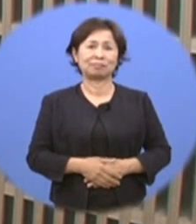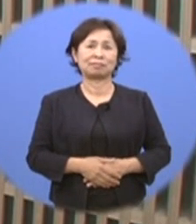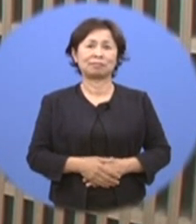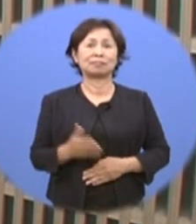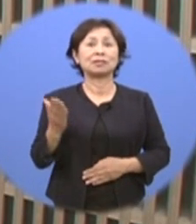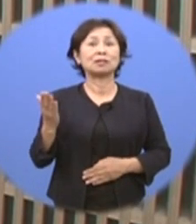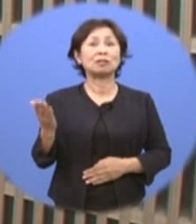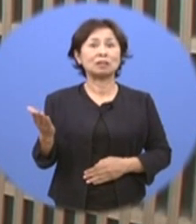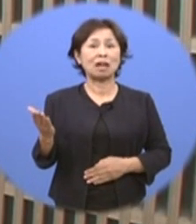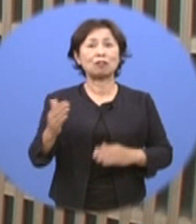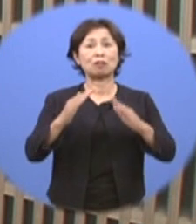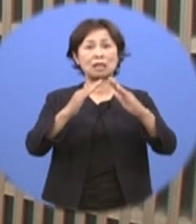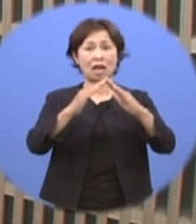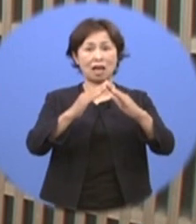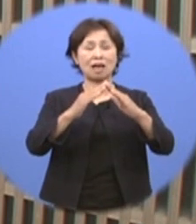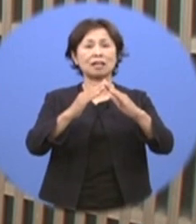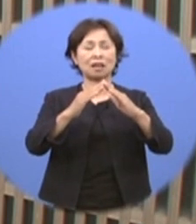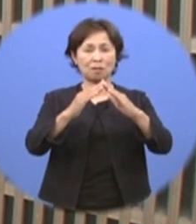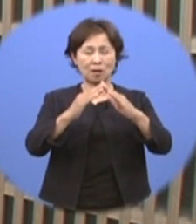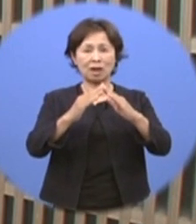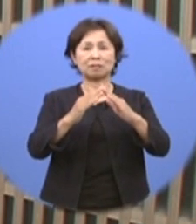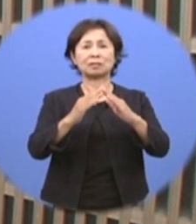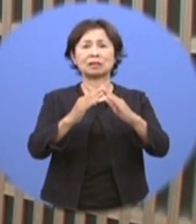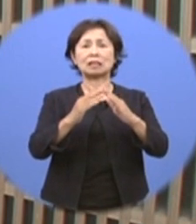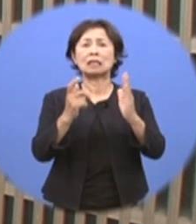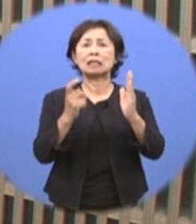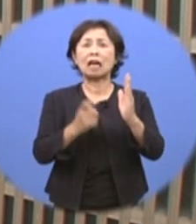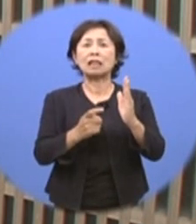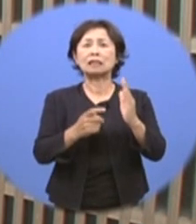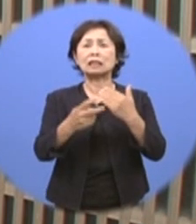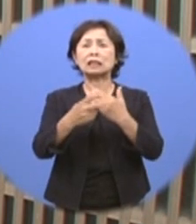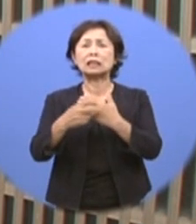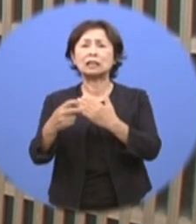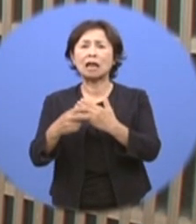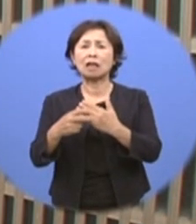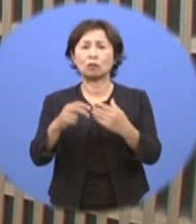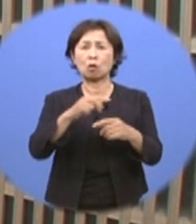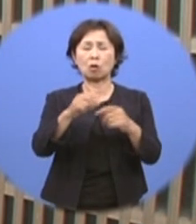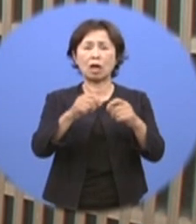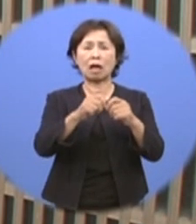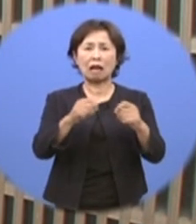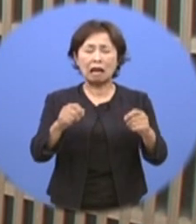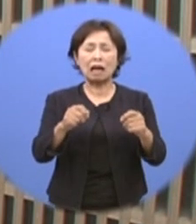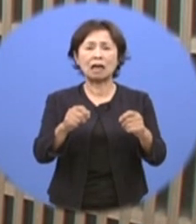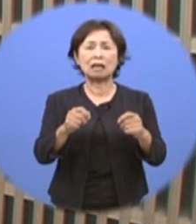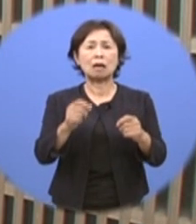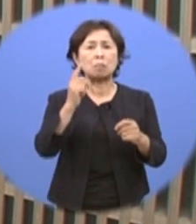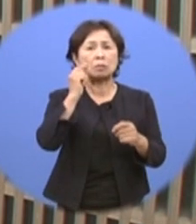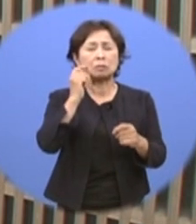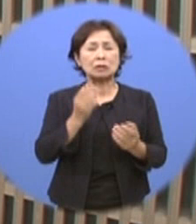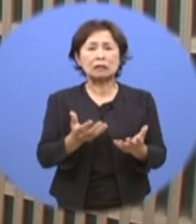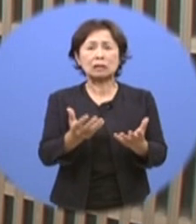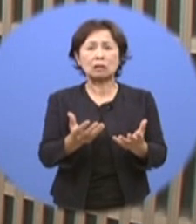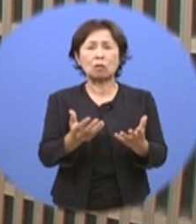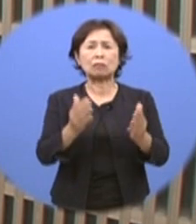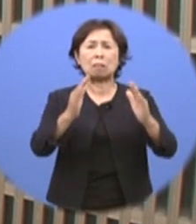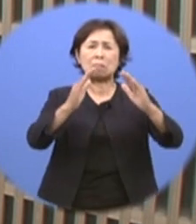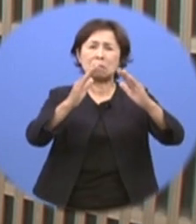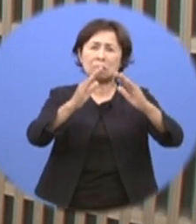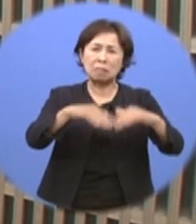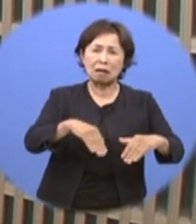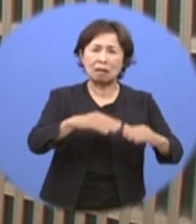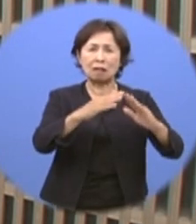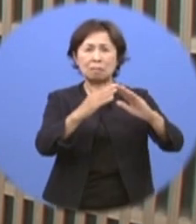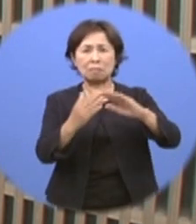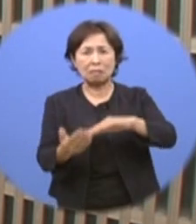こちらの住宅ではですね、耐震診断をまあやった結果、地震によって倒壊したり崩壊するかもし